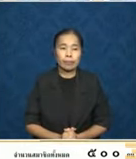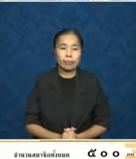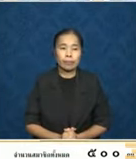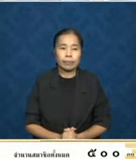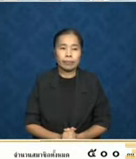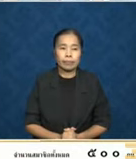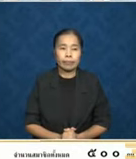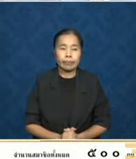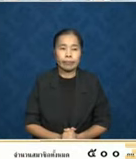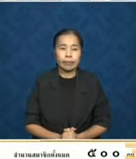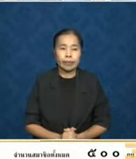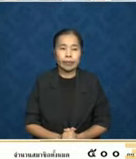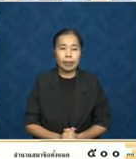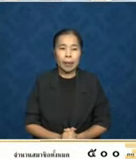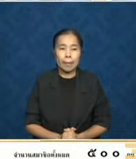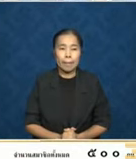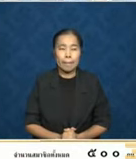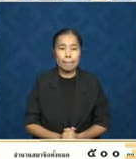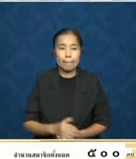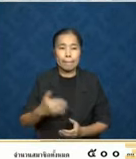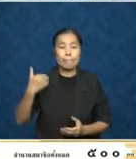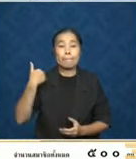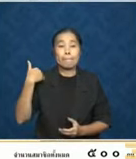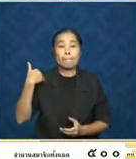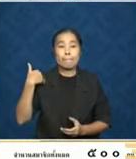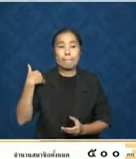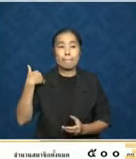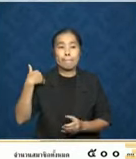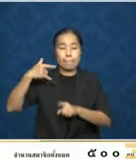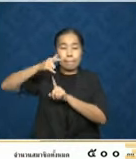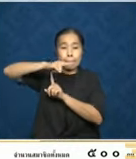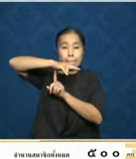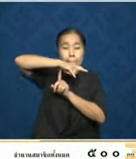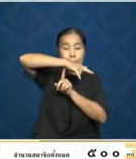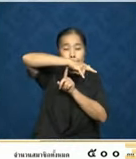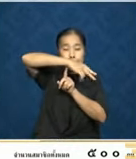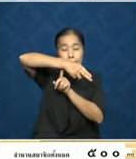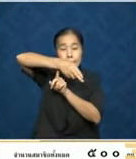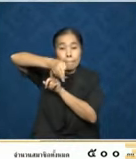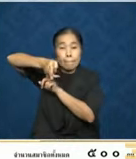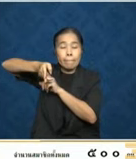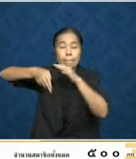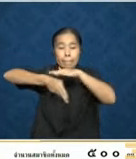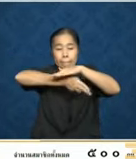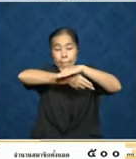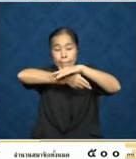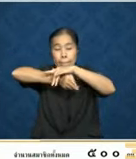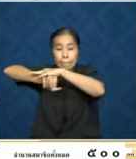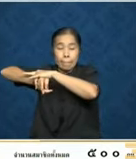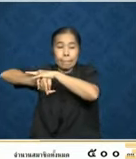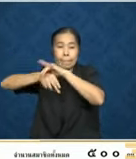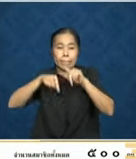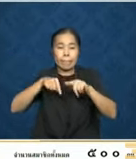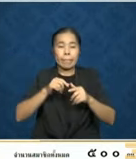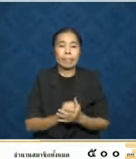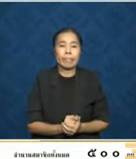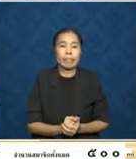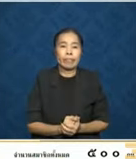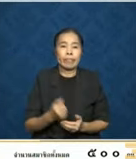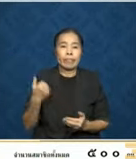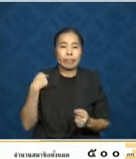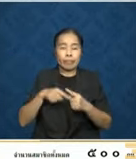อาจจะเป็นภาพมุมสูงของบ่อขยะแพร่กระสาใหม่นะคะซึ่งบ่อขยะแพร่กระสาใหม่แห่งนี้นะคะถ้าม